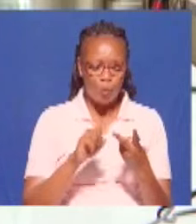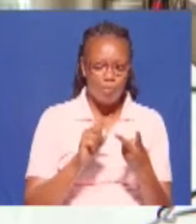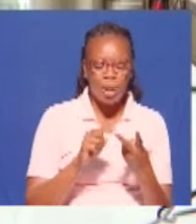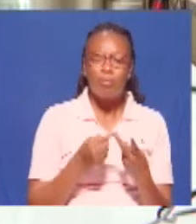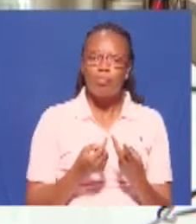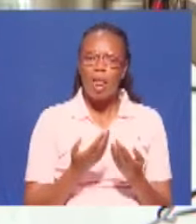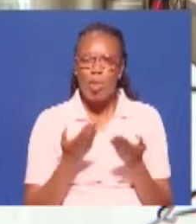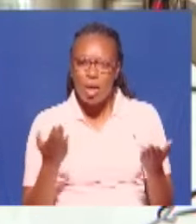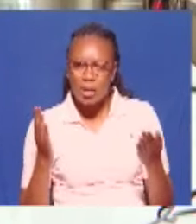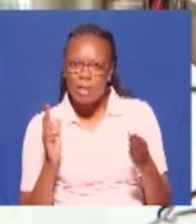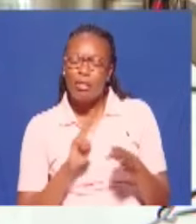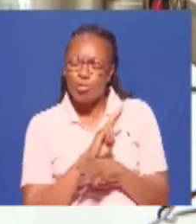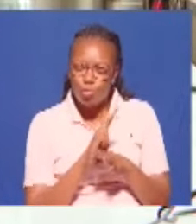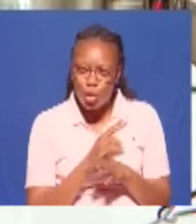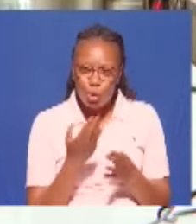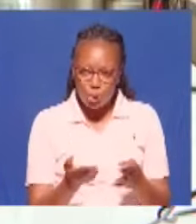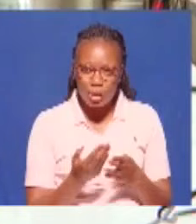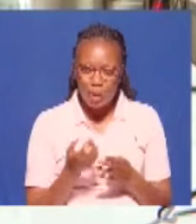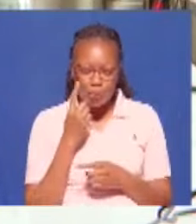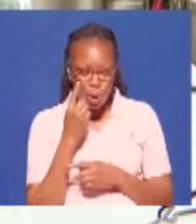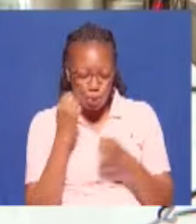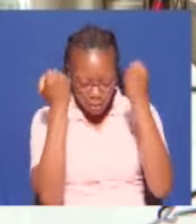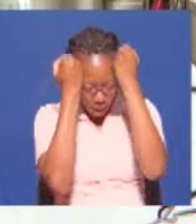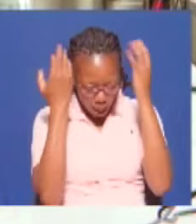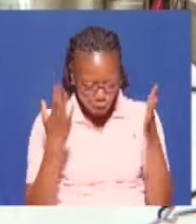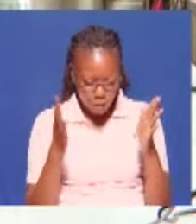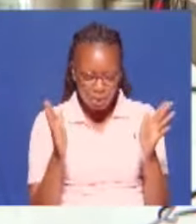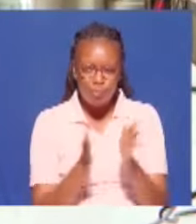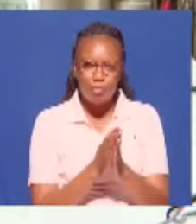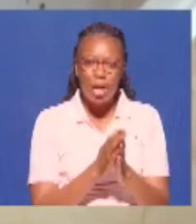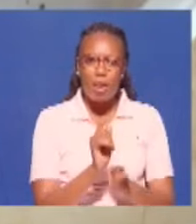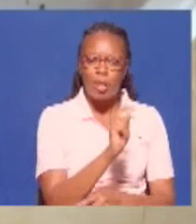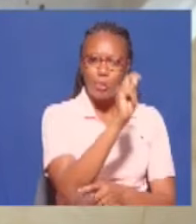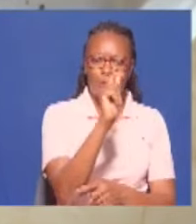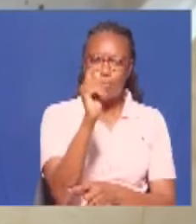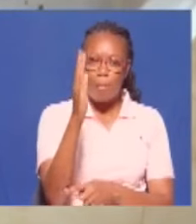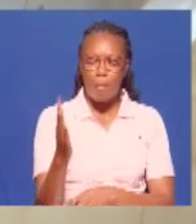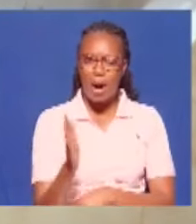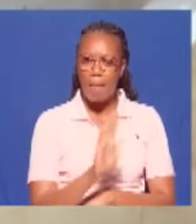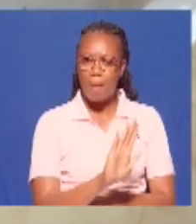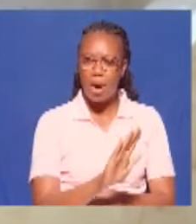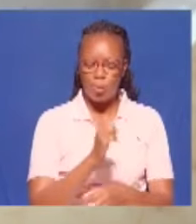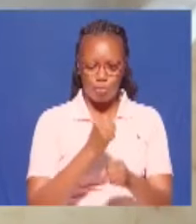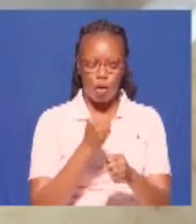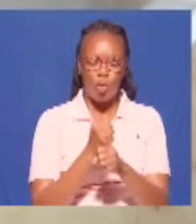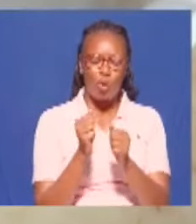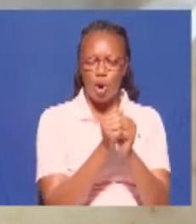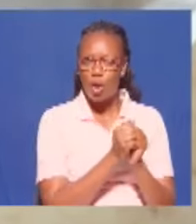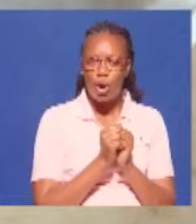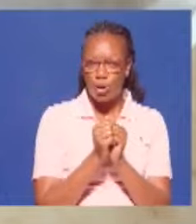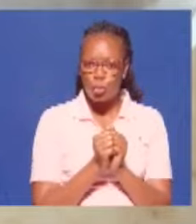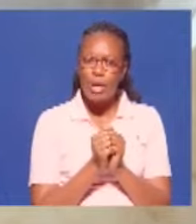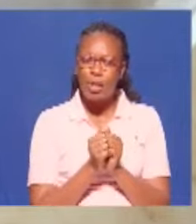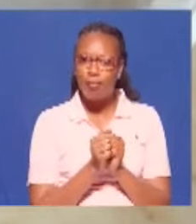tu mwanafunzi wetu anavyosaidiwa na mkufunzi wake kupima. Kwanza kabisa unanunua zile mushroom.